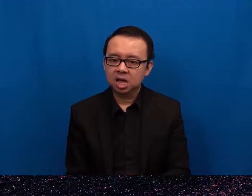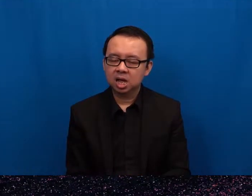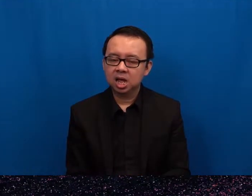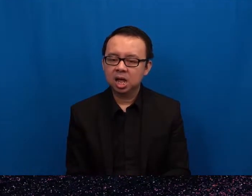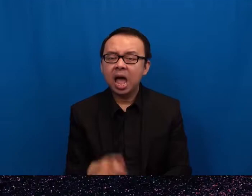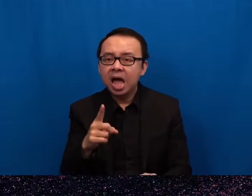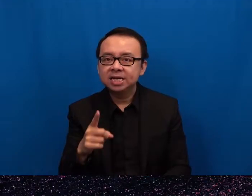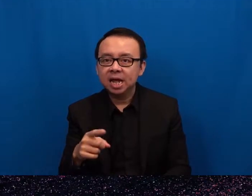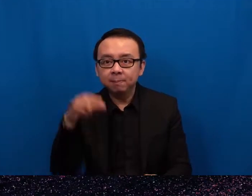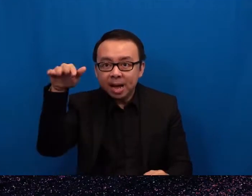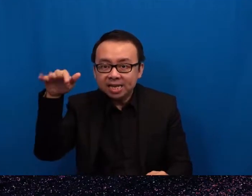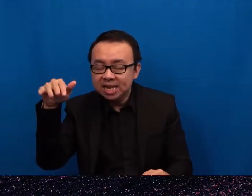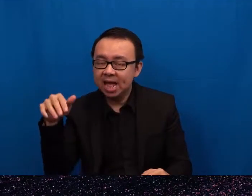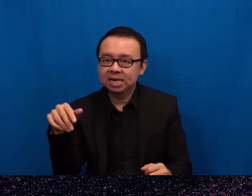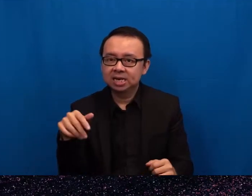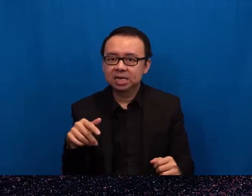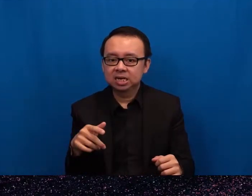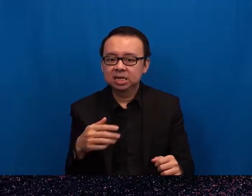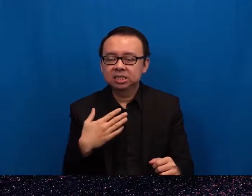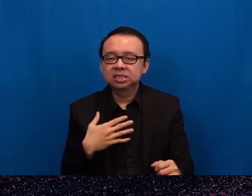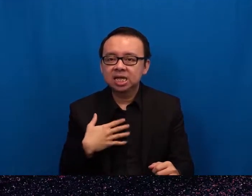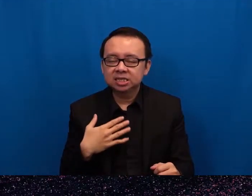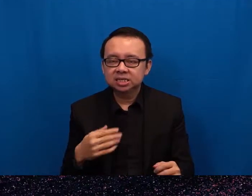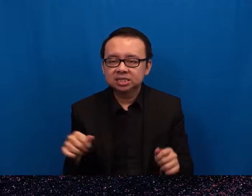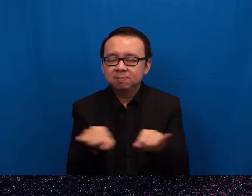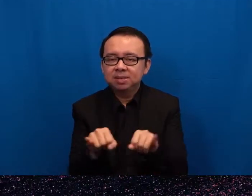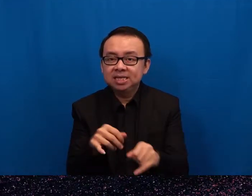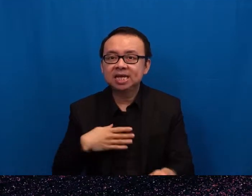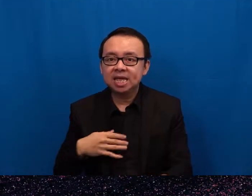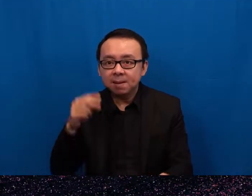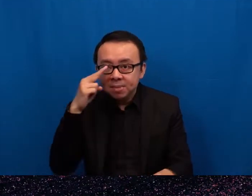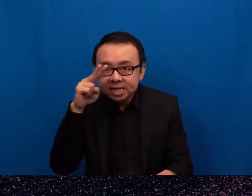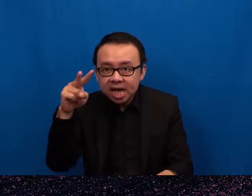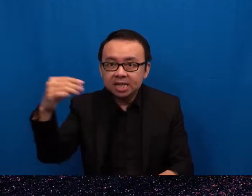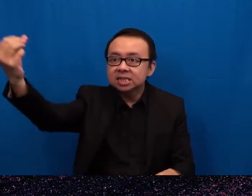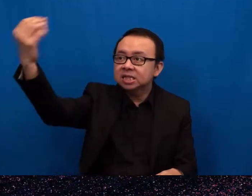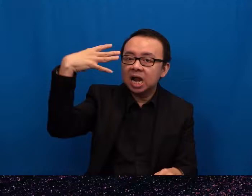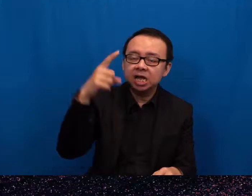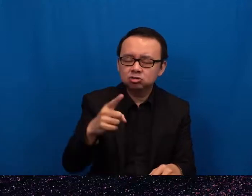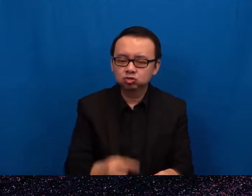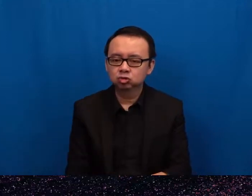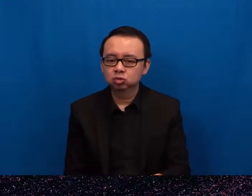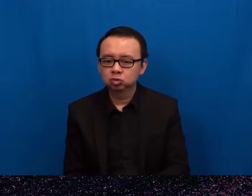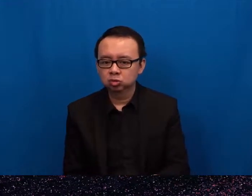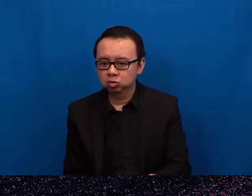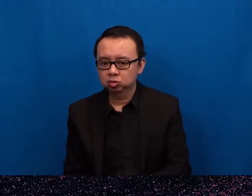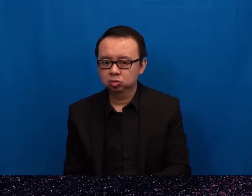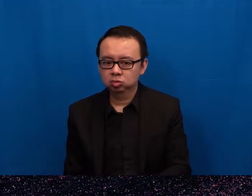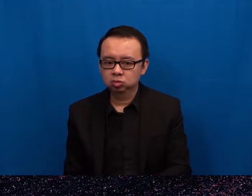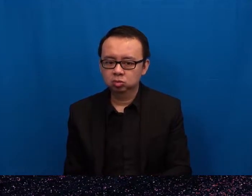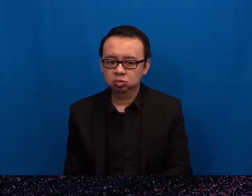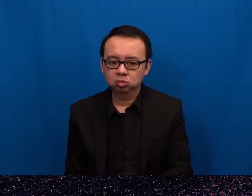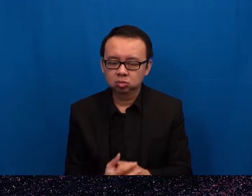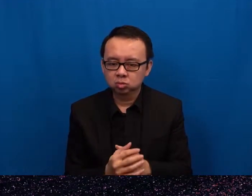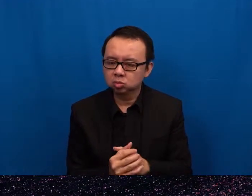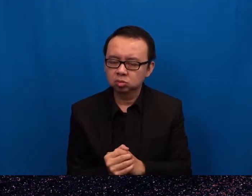saya melihat Yesus terang benderang itu. I'm calling you in Jesus' name for you to receive Him as your Lord and Savior